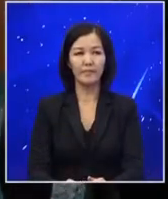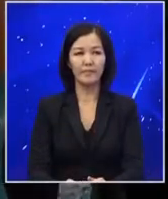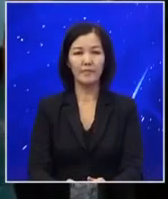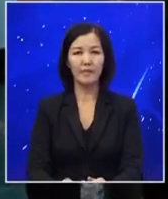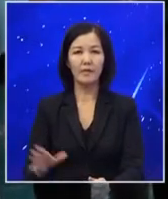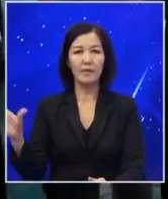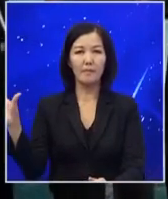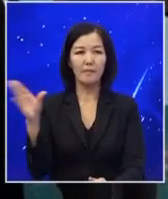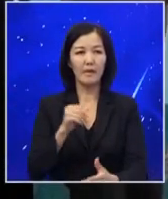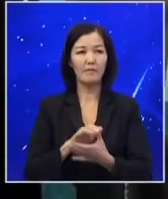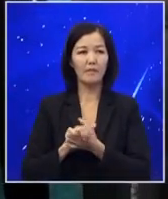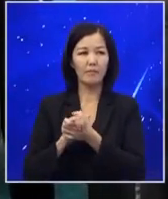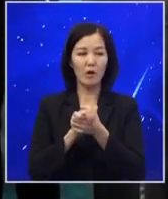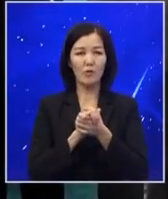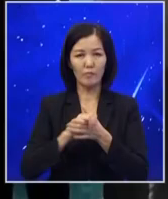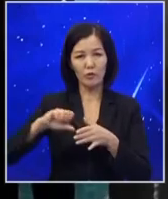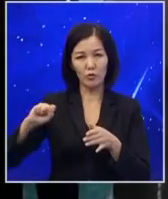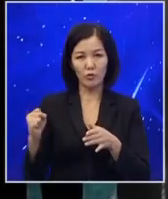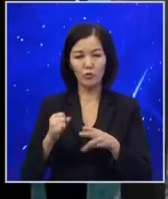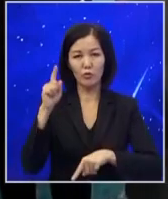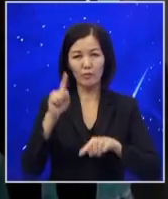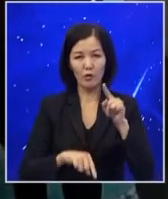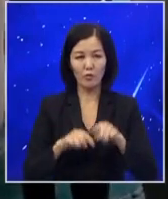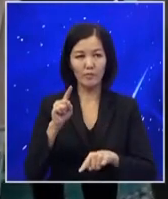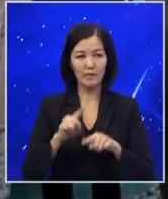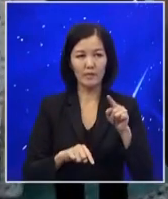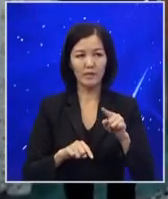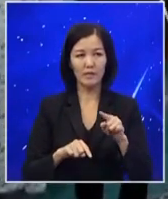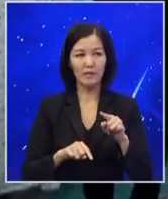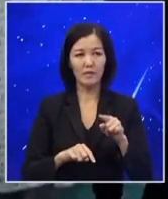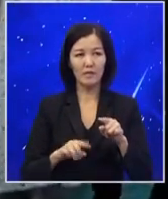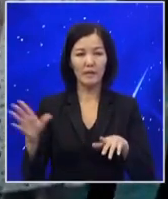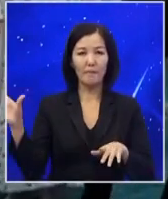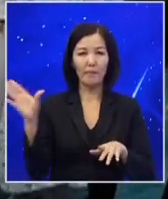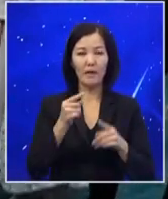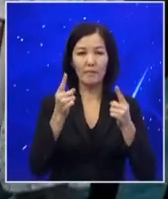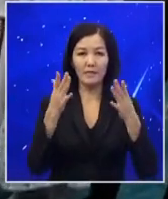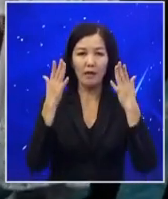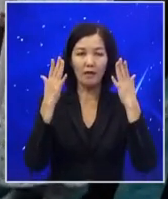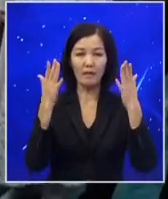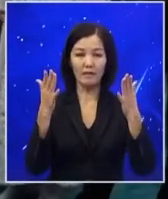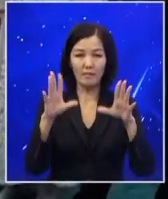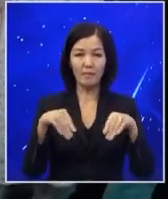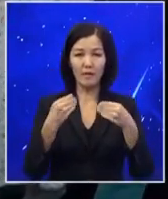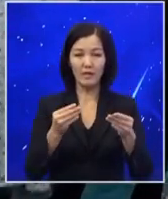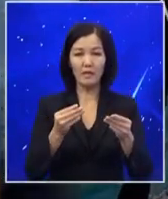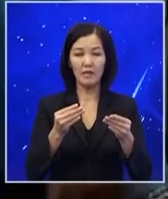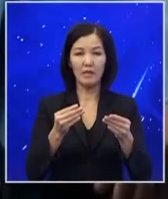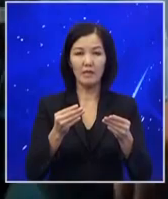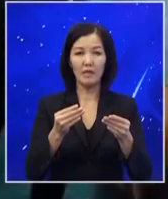Бәріміз бауырмыз. Бөліп жаратын ешкім жоқ бұл жерде. Барлығымыз Алланың берген